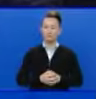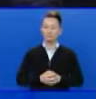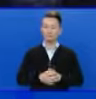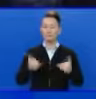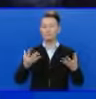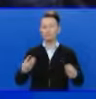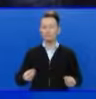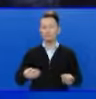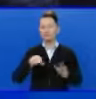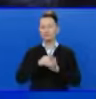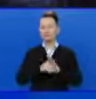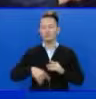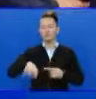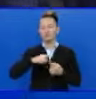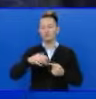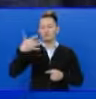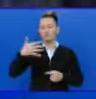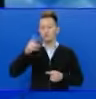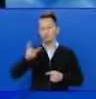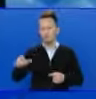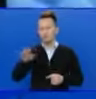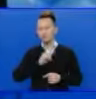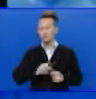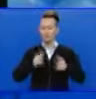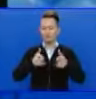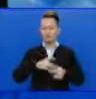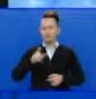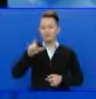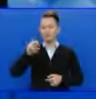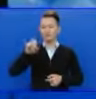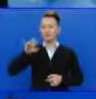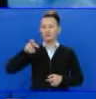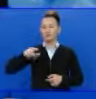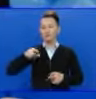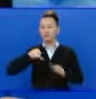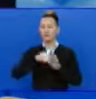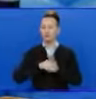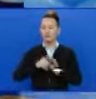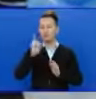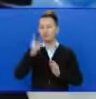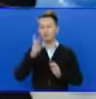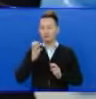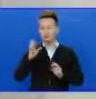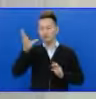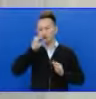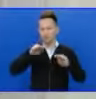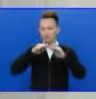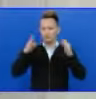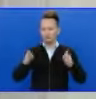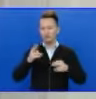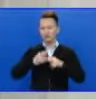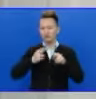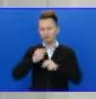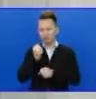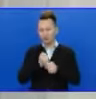Қазіргі таңда аталған кәсіпорында 50 жұмысшы еңбек етуде. Электродеталь кәсіпорны жылына 1400 дана шкафты бұйымдар мен қосалқы